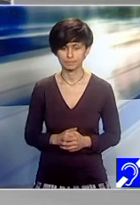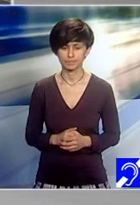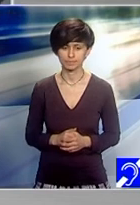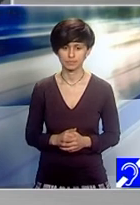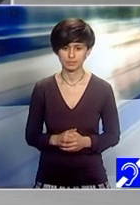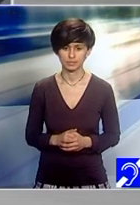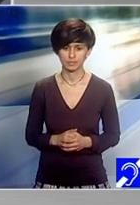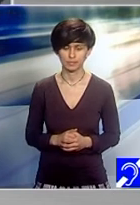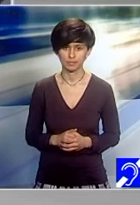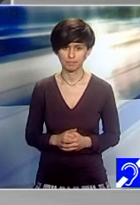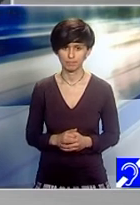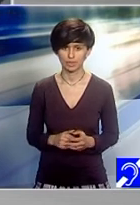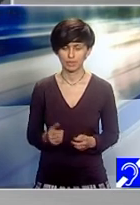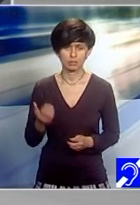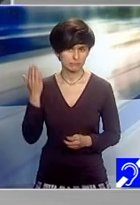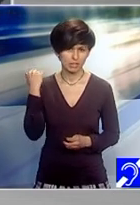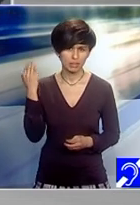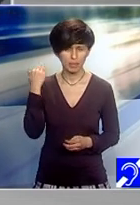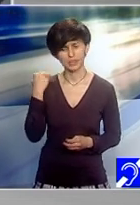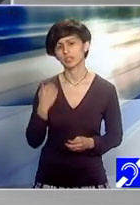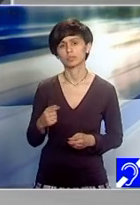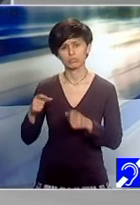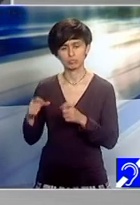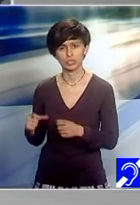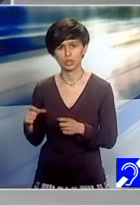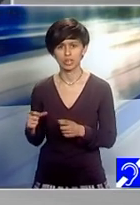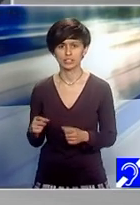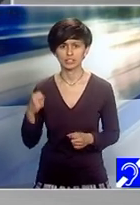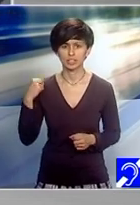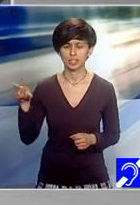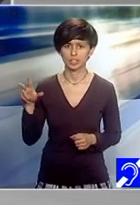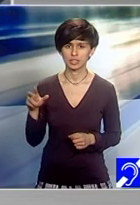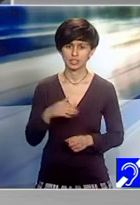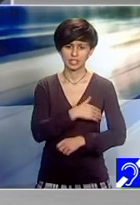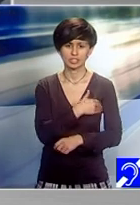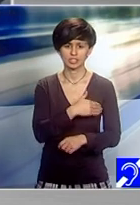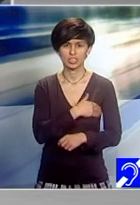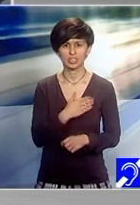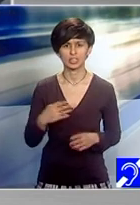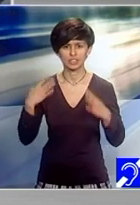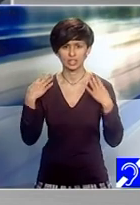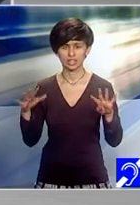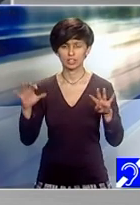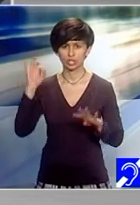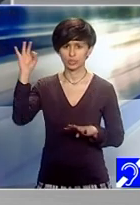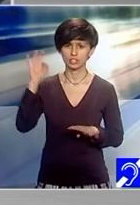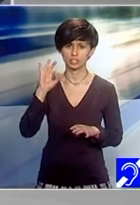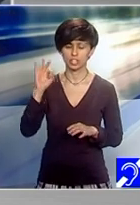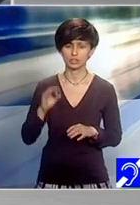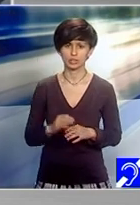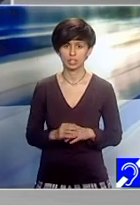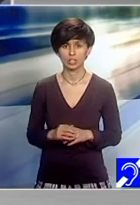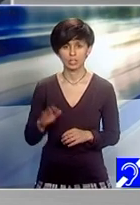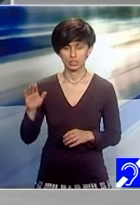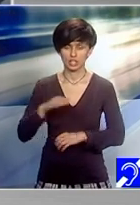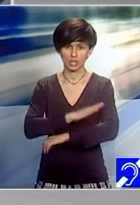vremea lui Ceaușescu, dintr-o clasă de 30 de elevi, 90% erau apți pentru un sport sau altul. Corect.